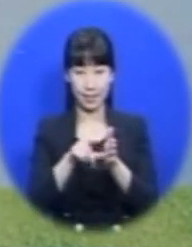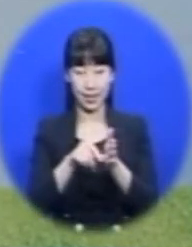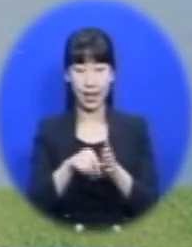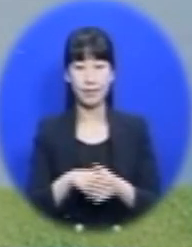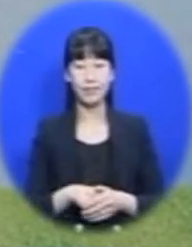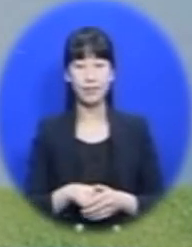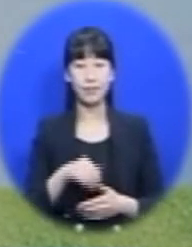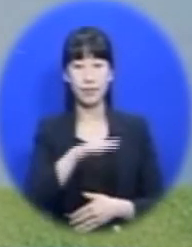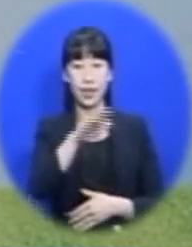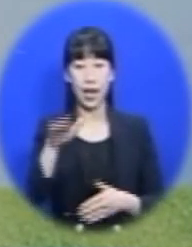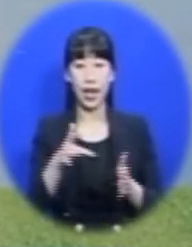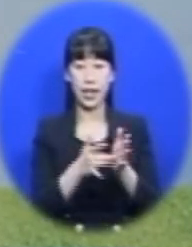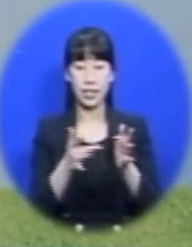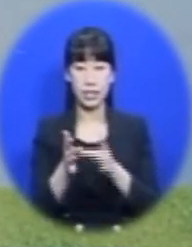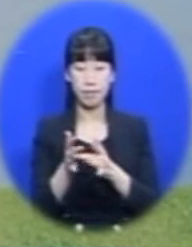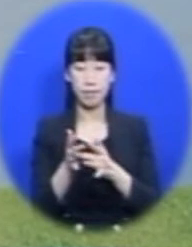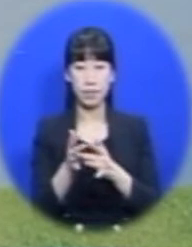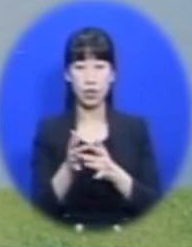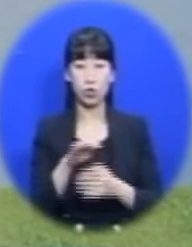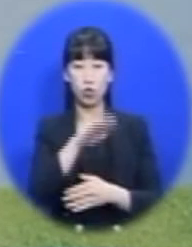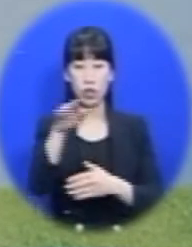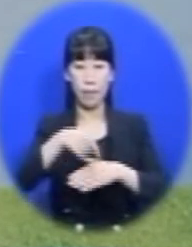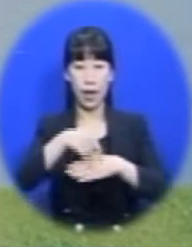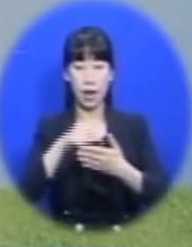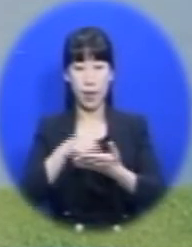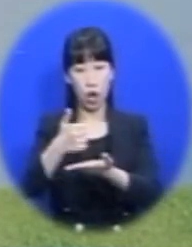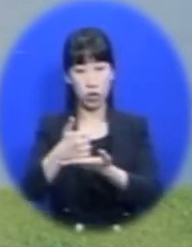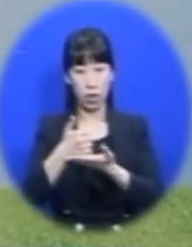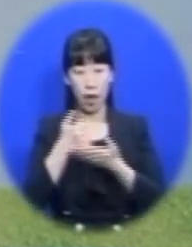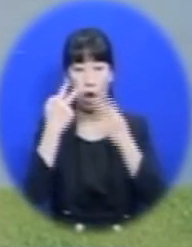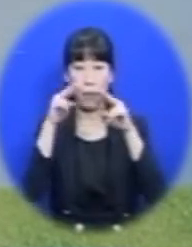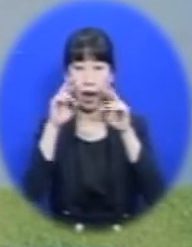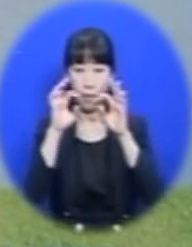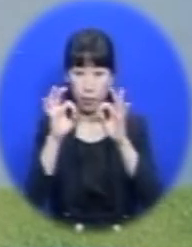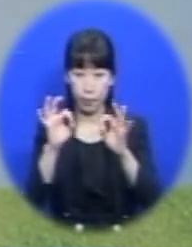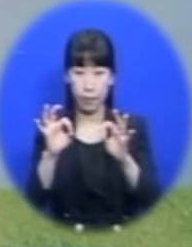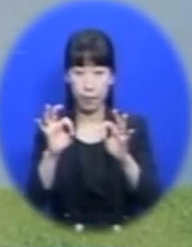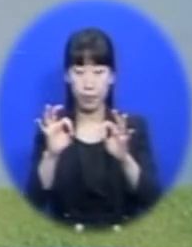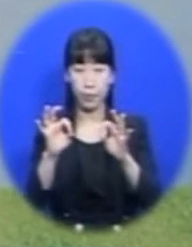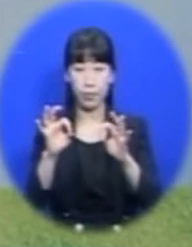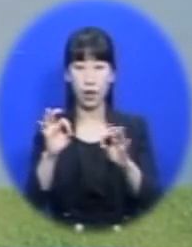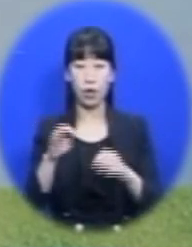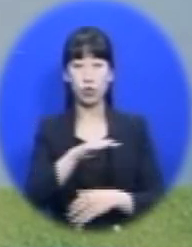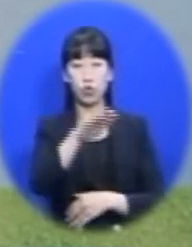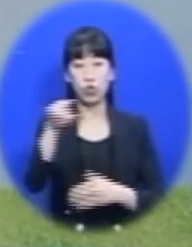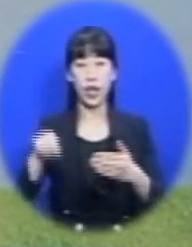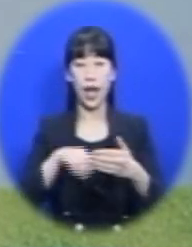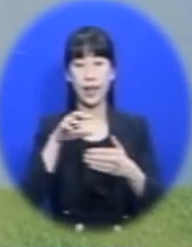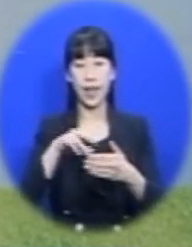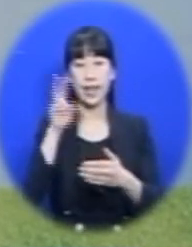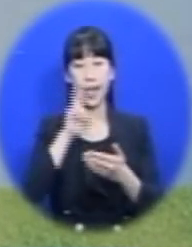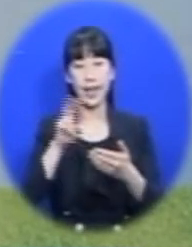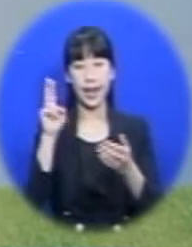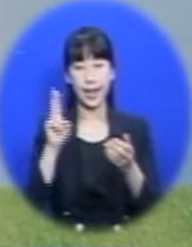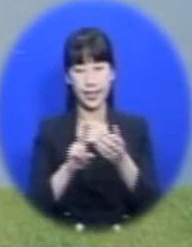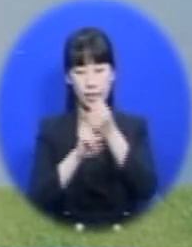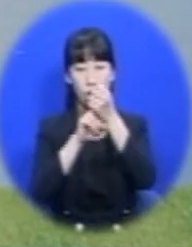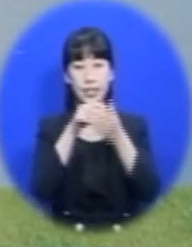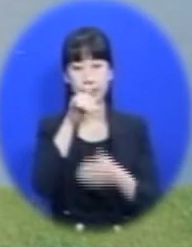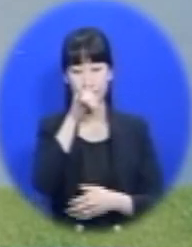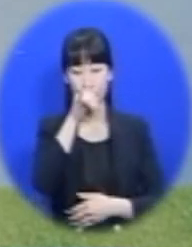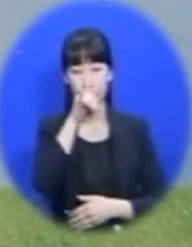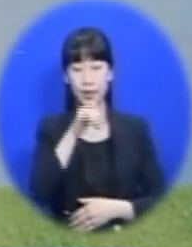예수님을 진정으로 우리의 마음에 영접하고 주님을 바라보면 우리 속에 찬양의 기적이 일어납니다. 찬양이